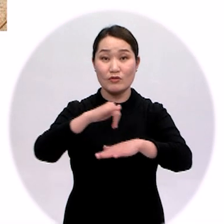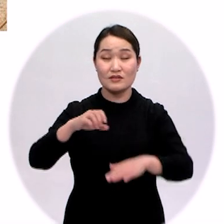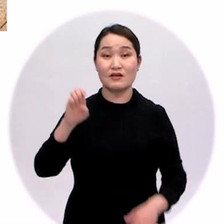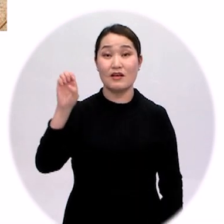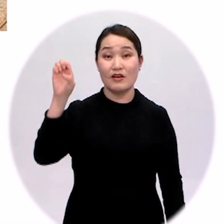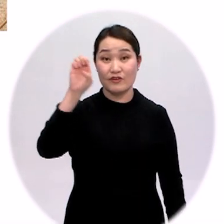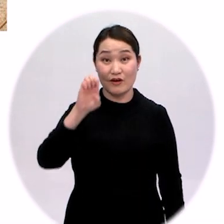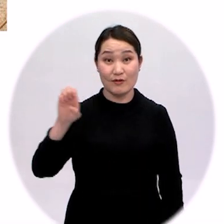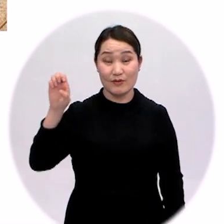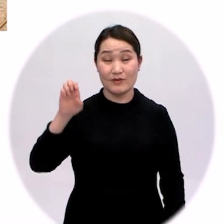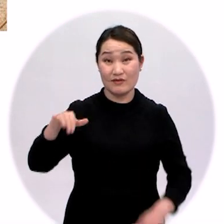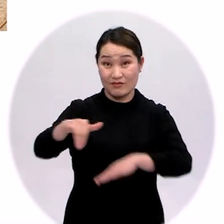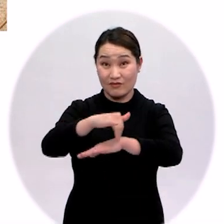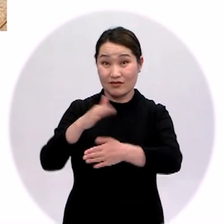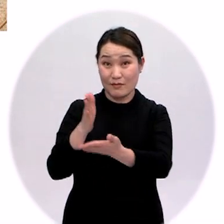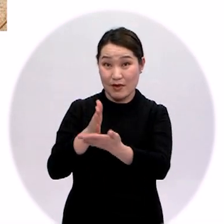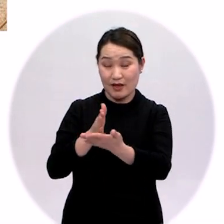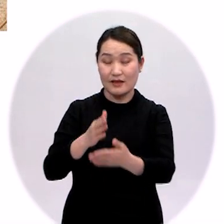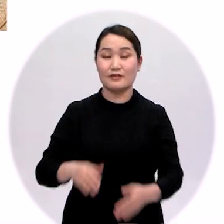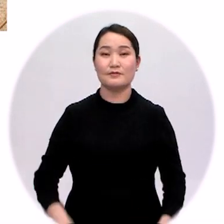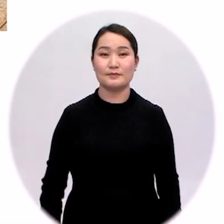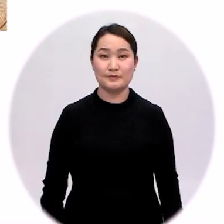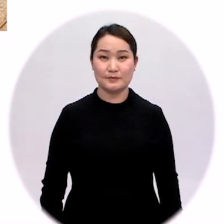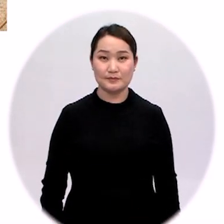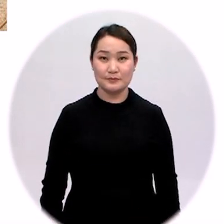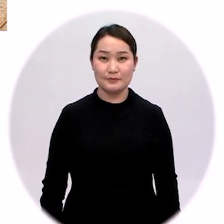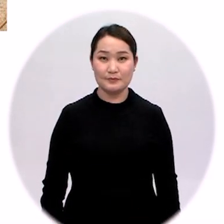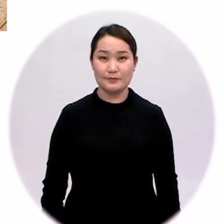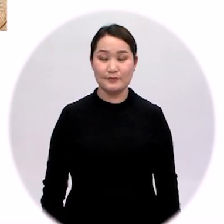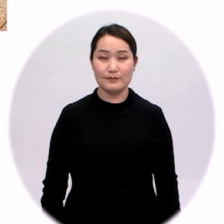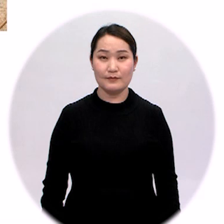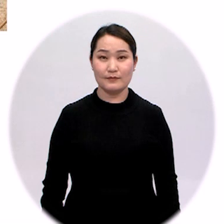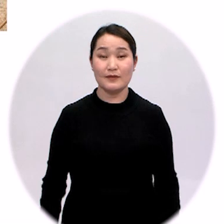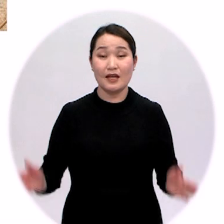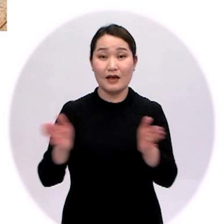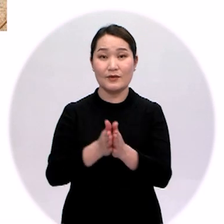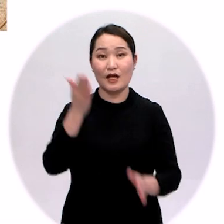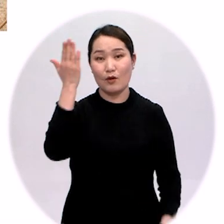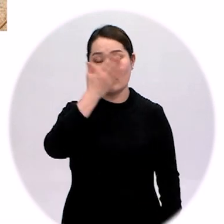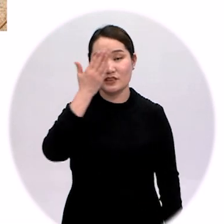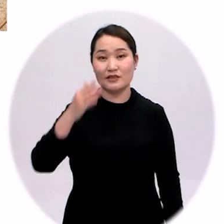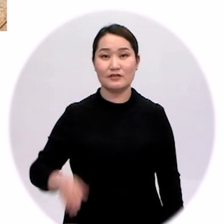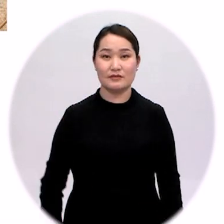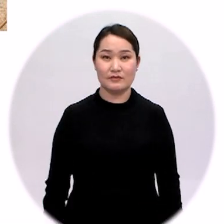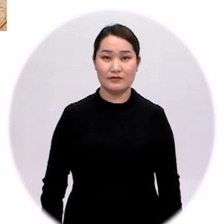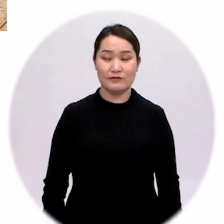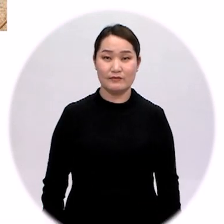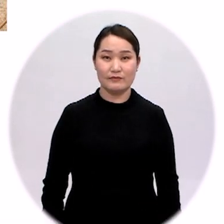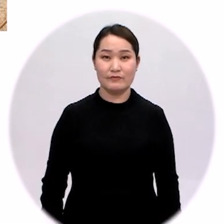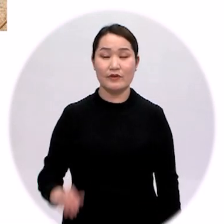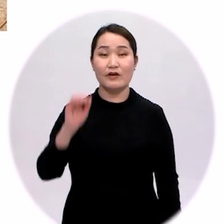Европ төвд оршдог улсын нэр. За, үүсгэсэн холбоо үгээ дахин хамтдаа унши хүүхдүүдээ.